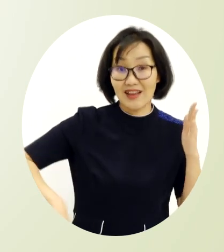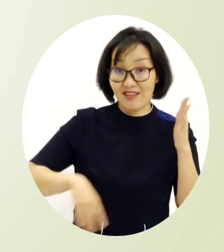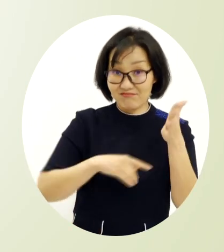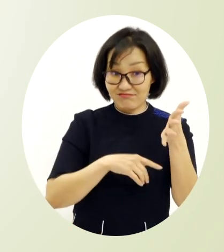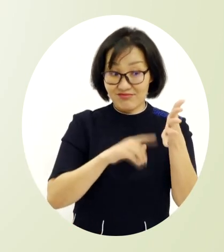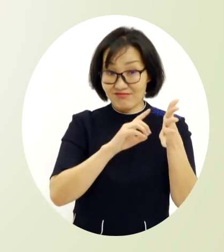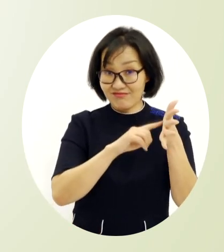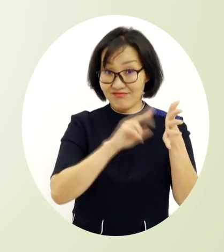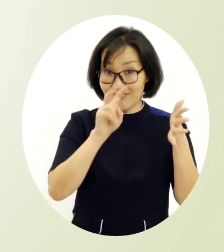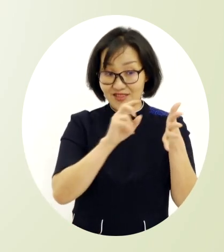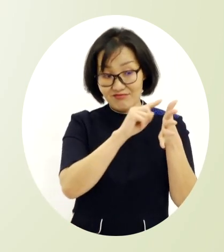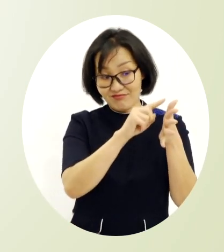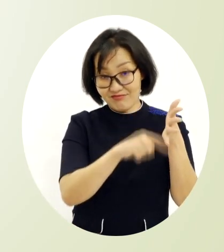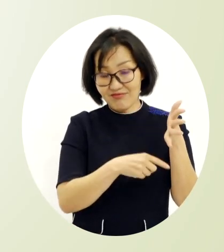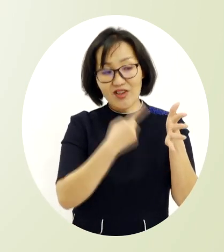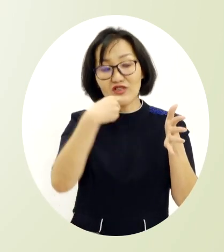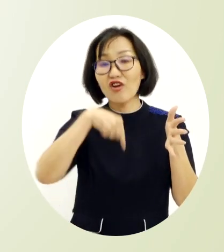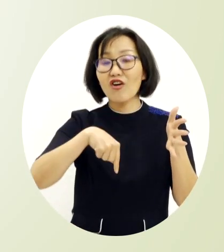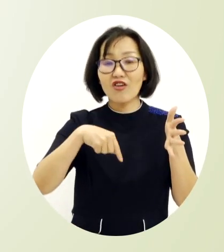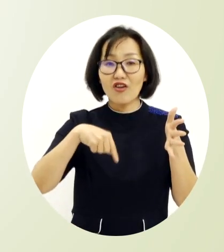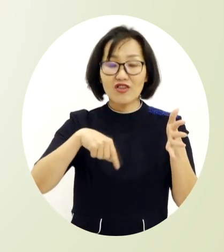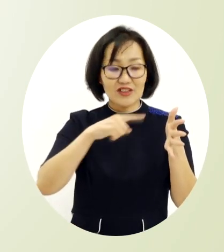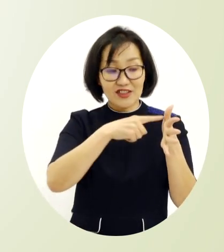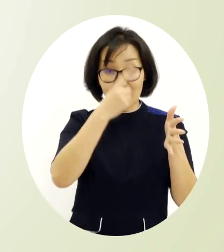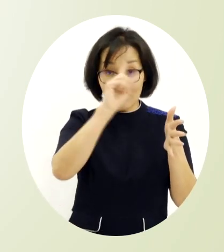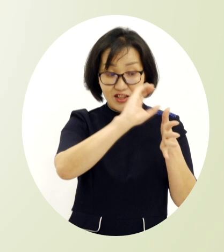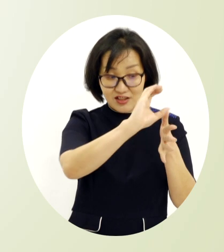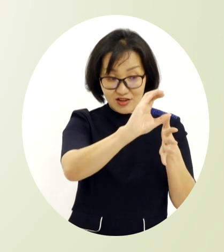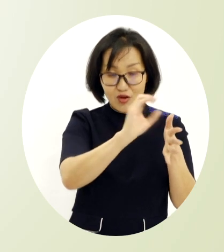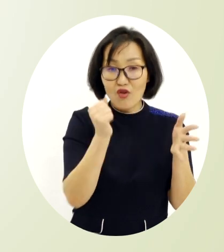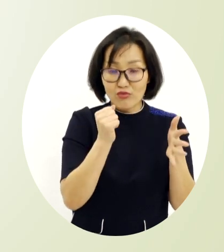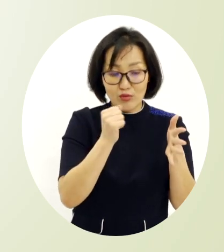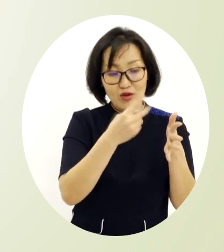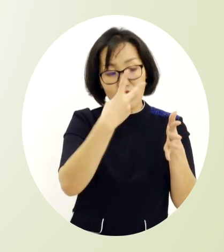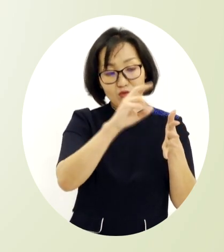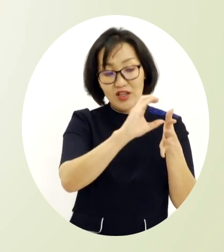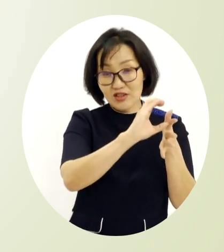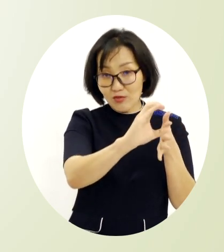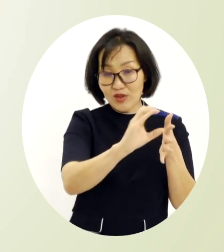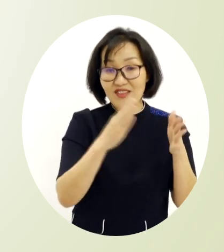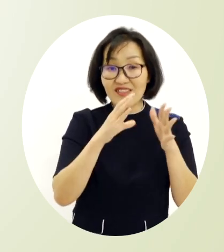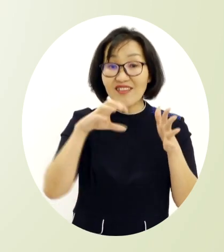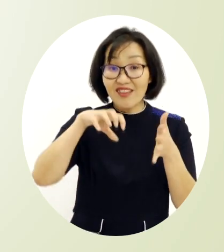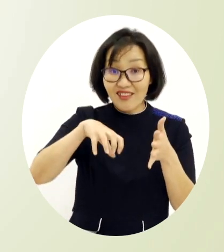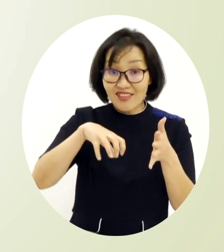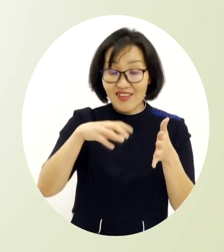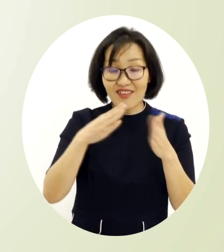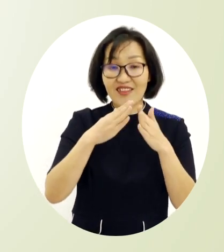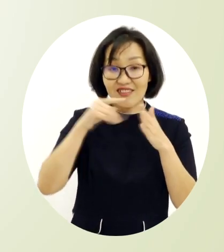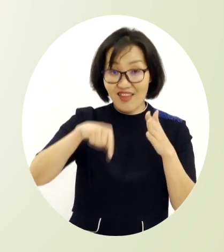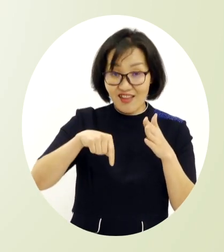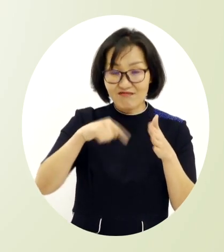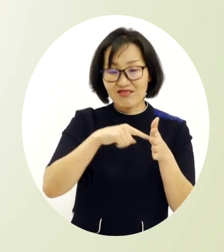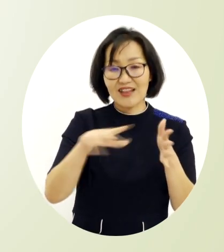хичээлэр бүгдээрээ 1-р хэсэг буюу өвлийн өдөр, 2-р хэсэг буюу гэртээ гэсэн хэсгүүд дээр